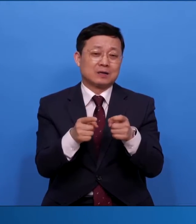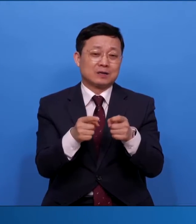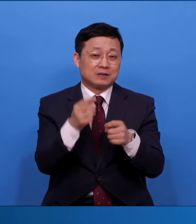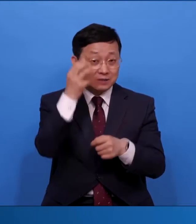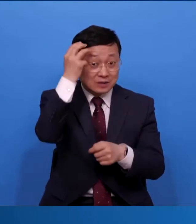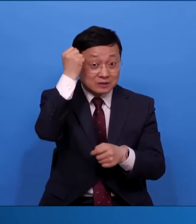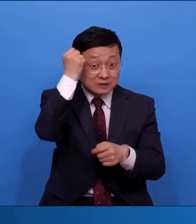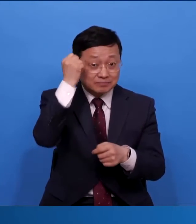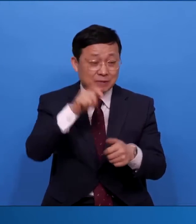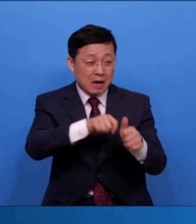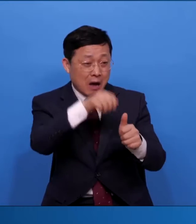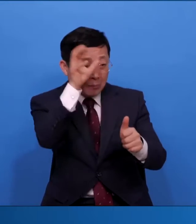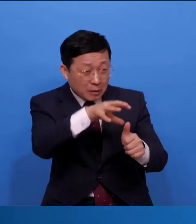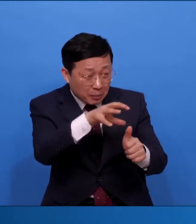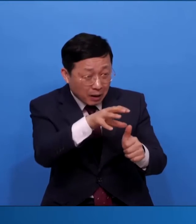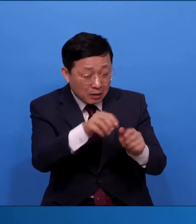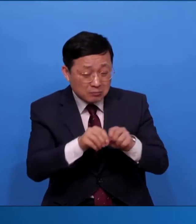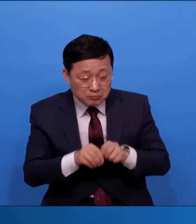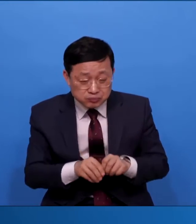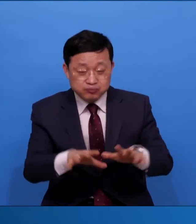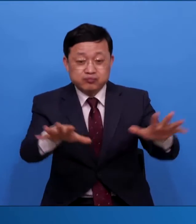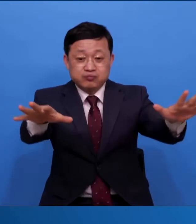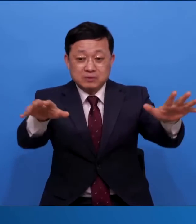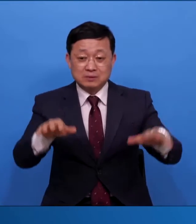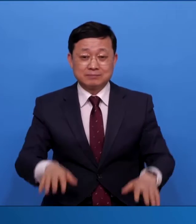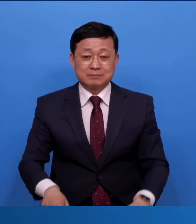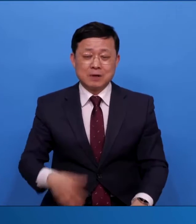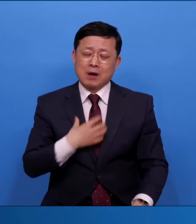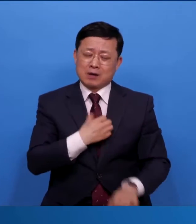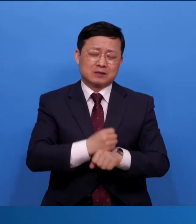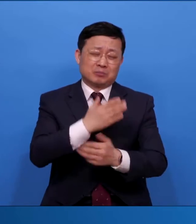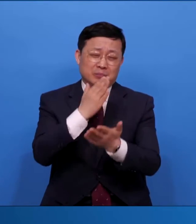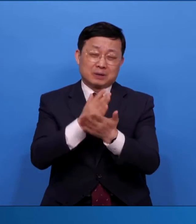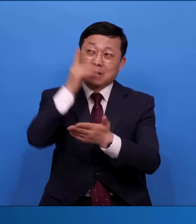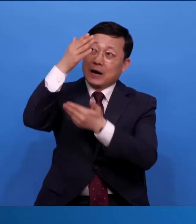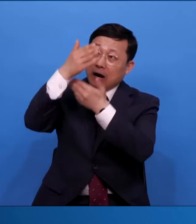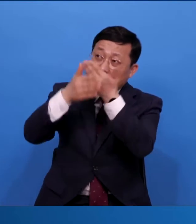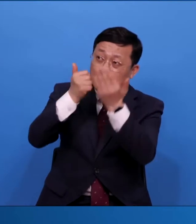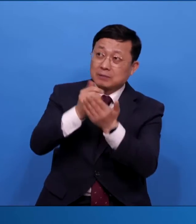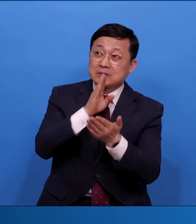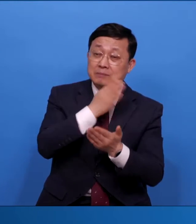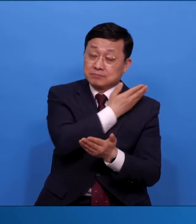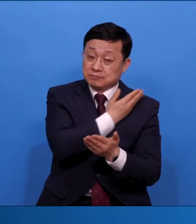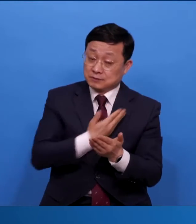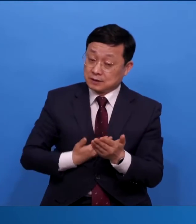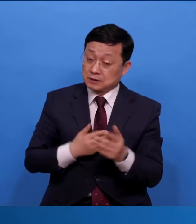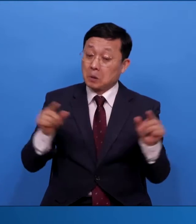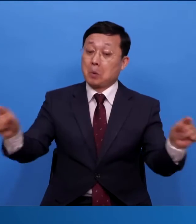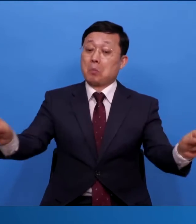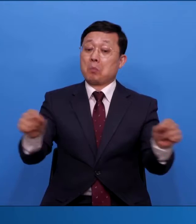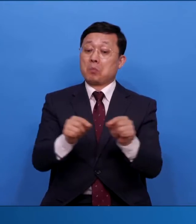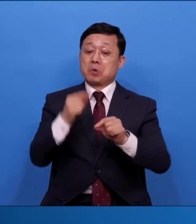现在是机会，是神为了让大家找到真门徒而呼召。 저 핍박받고 흩어진 분들 걱정하지 마시기를 하나님은 참 제자를